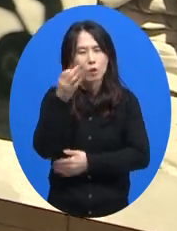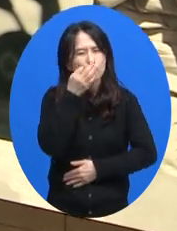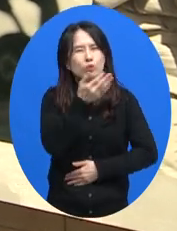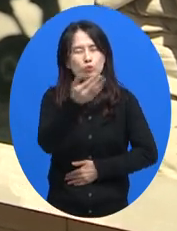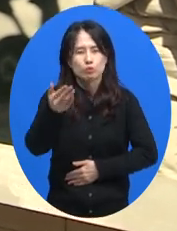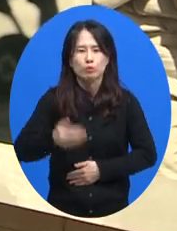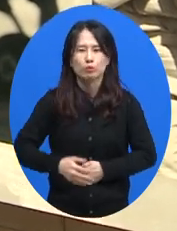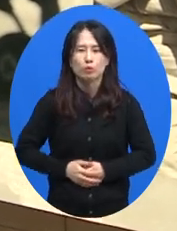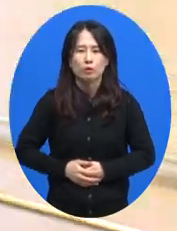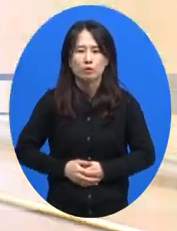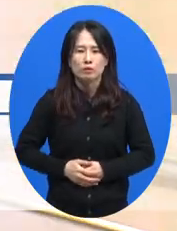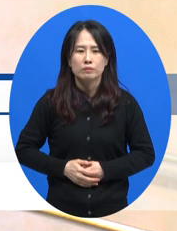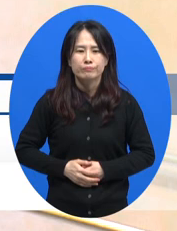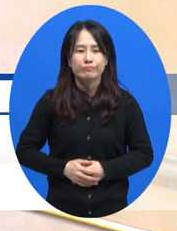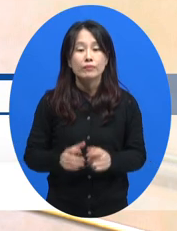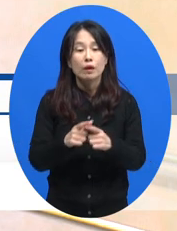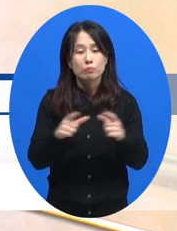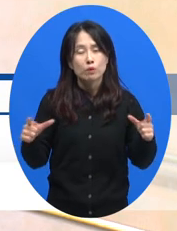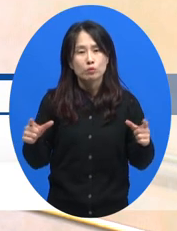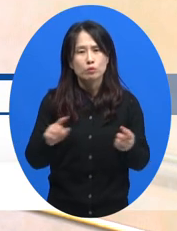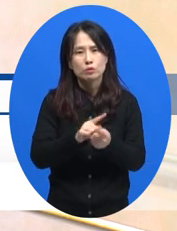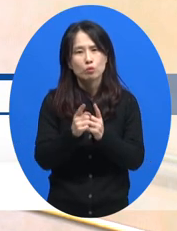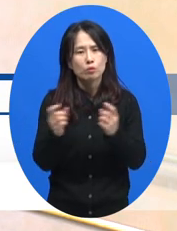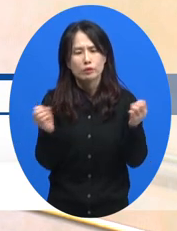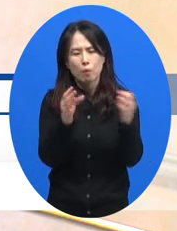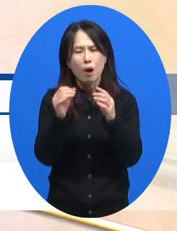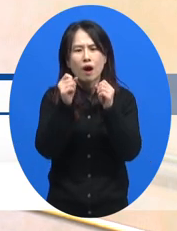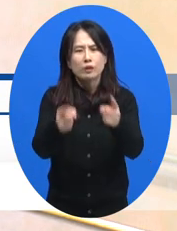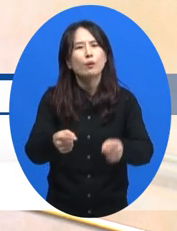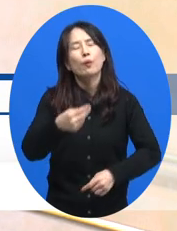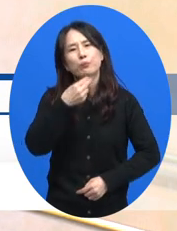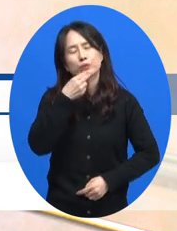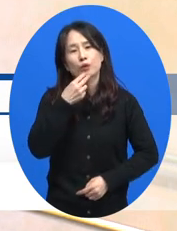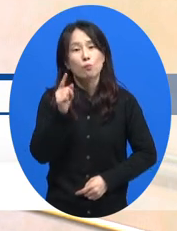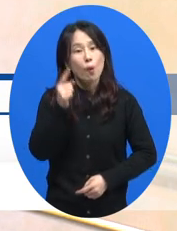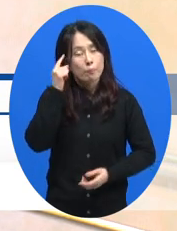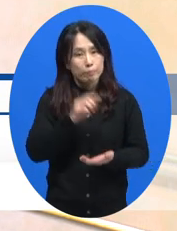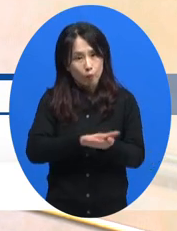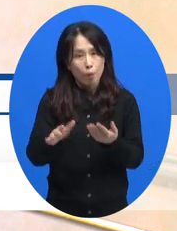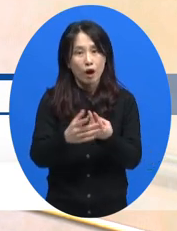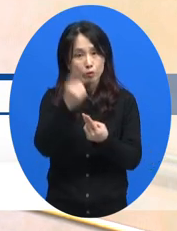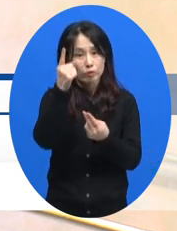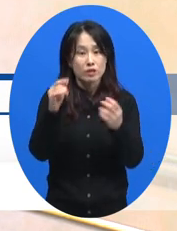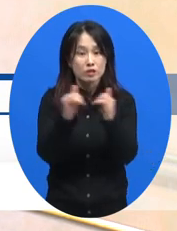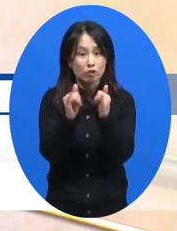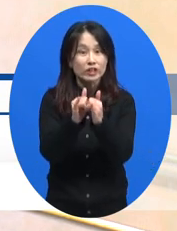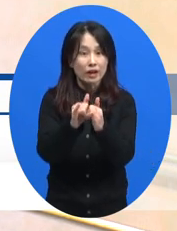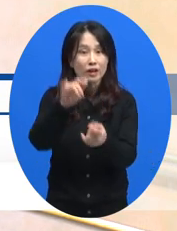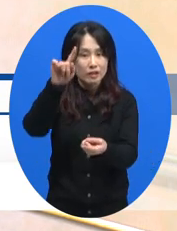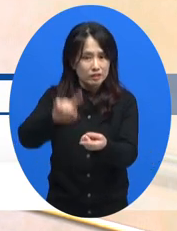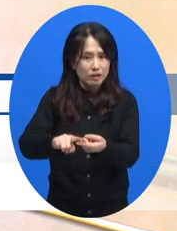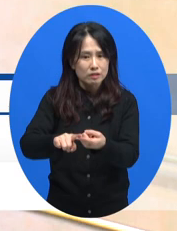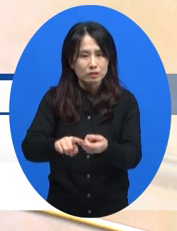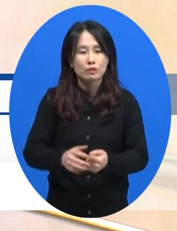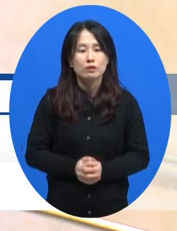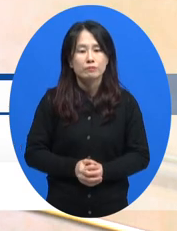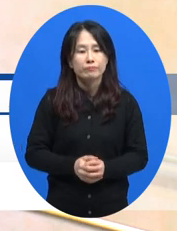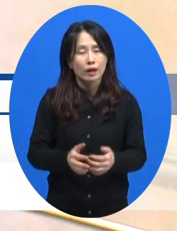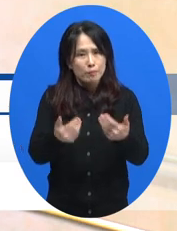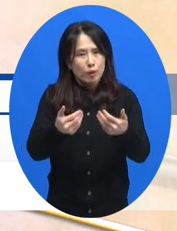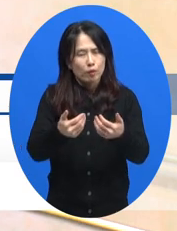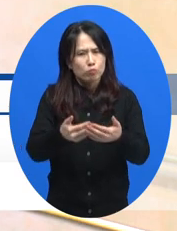재조명하고 있습니다. 평소에는 서로 얘기할 기회가 없었던 평화, 통일 또는 전쟁에 대해서 너무